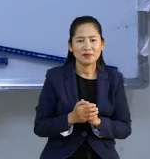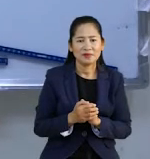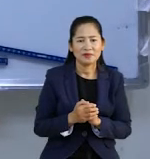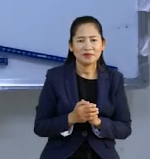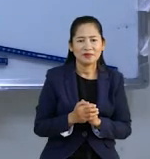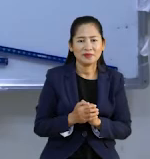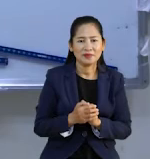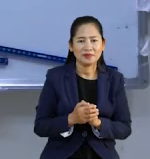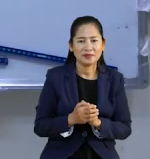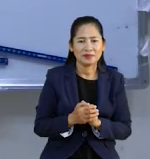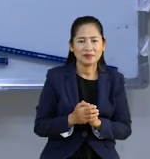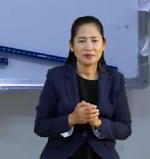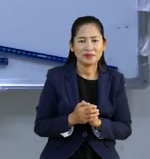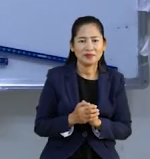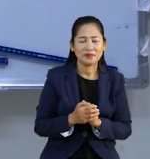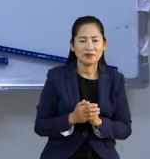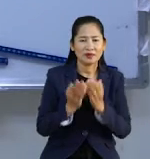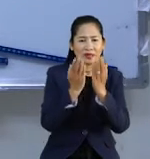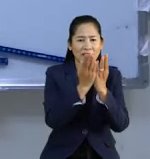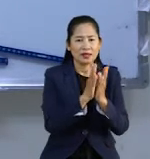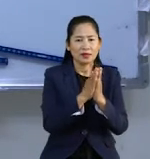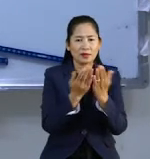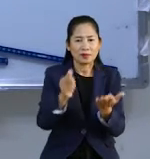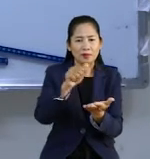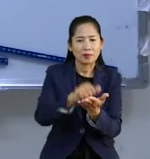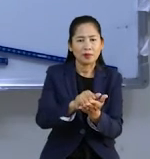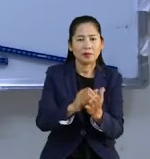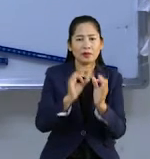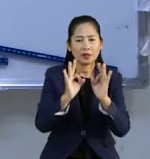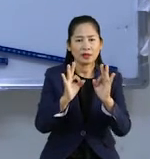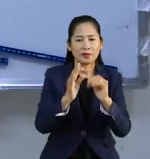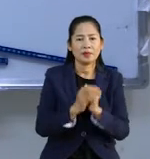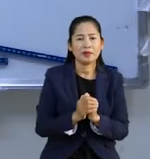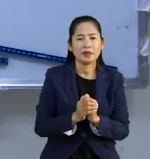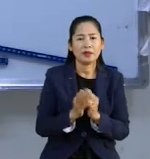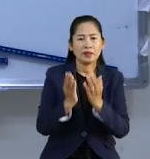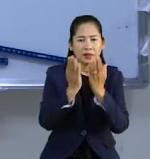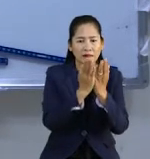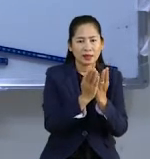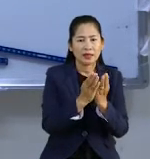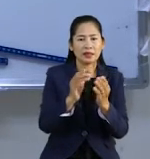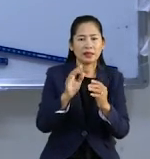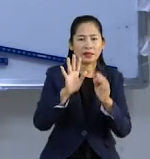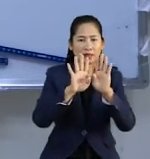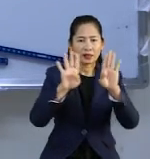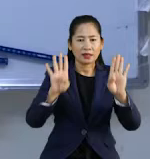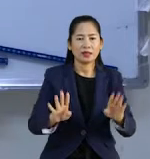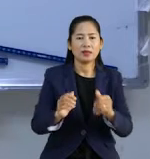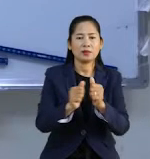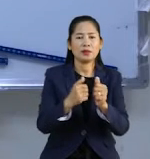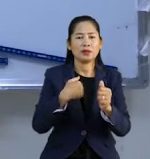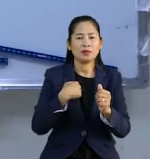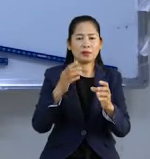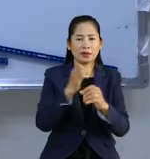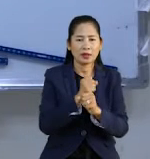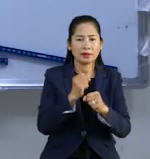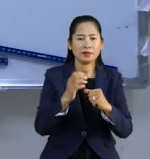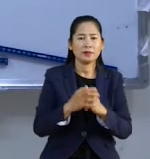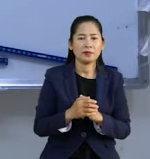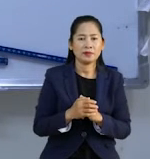ก้นอ่านบรรดาบรรดาก้นอ่านในขนมสิบเพลปุ้มกับบานนะก้นนะหรืออ่านในเลือกดาเคียนนี่จะมูลครุบาน